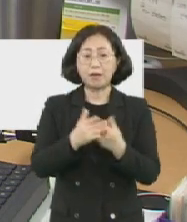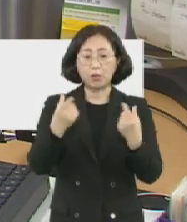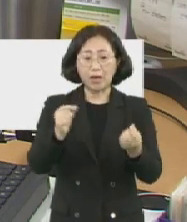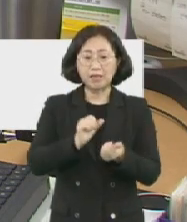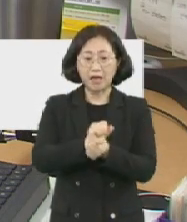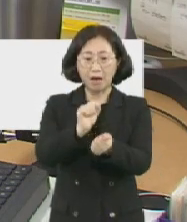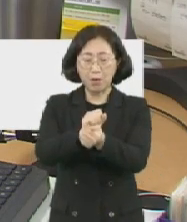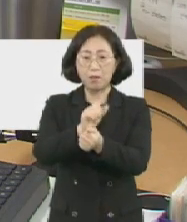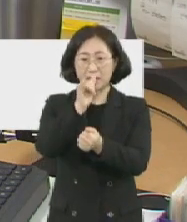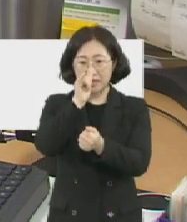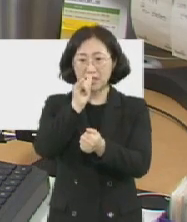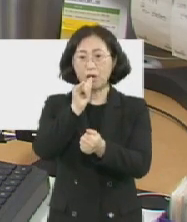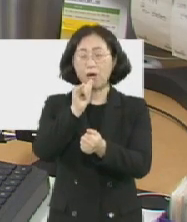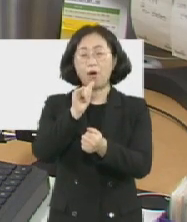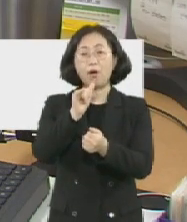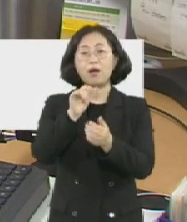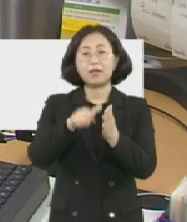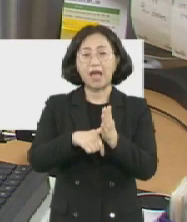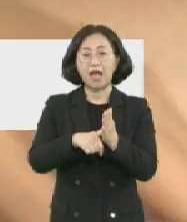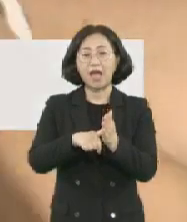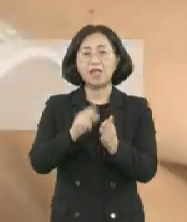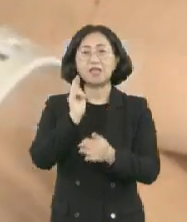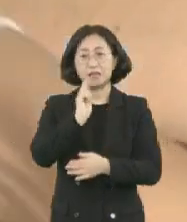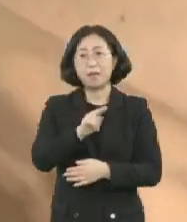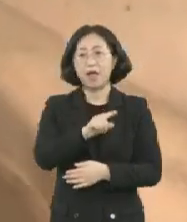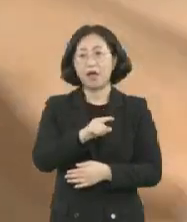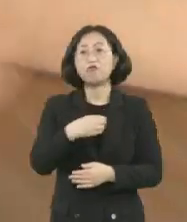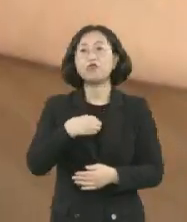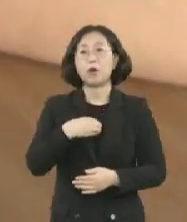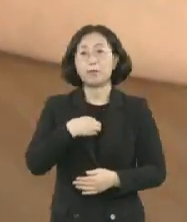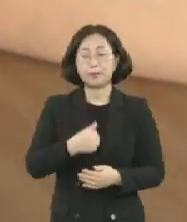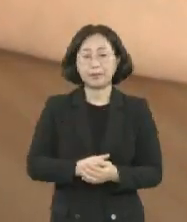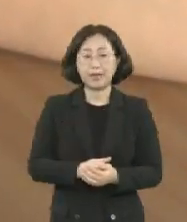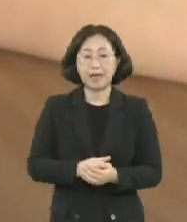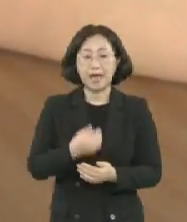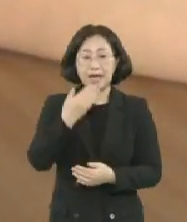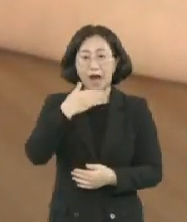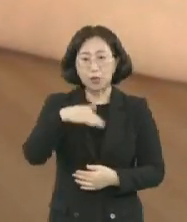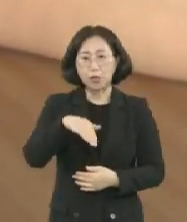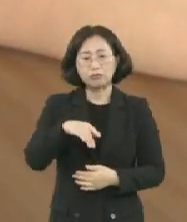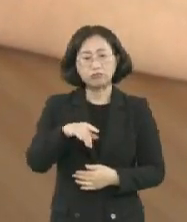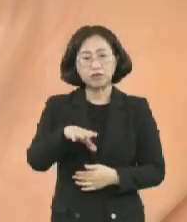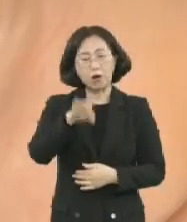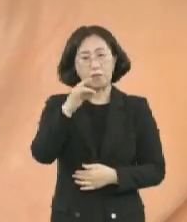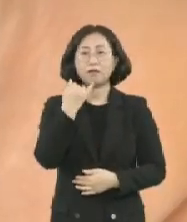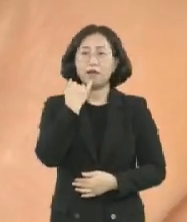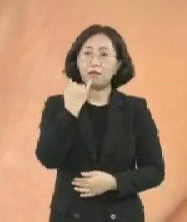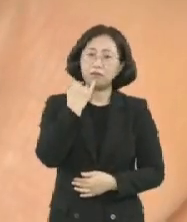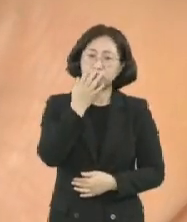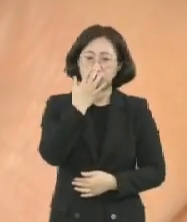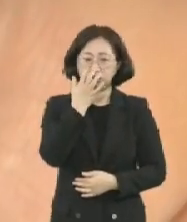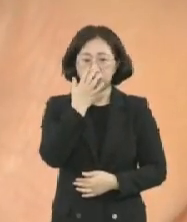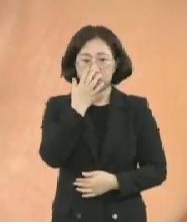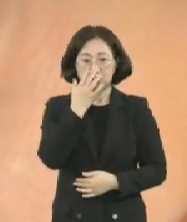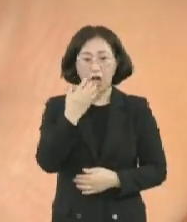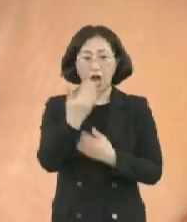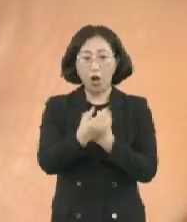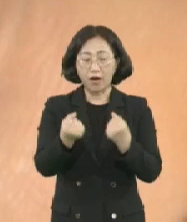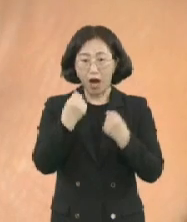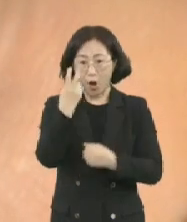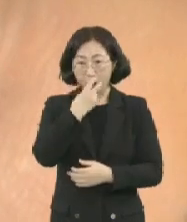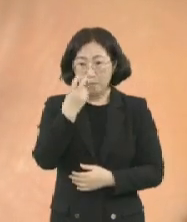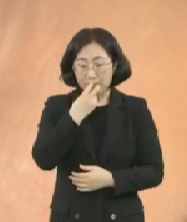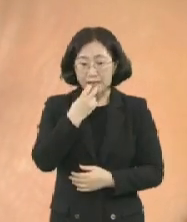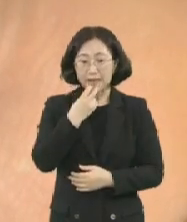돼도 중증도가 상당히 높아지고 당뇨병은 초기 증상이 없는 만큼 정기 건강검진을 할 때